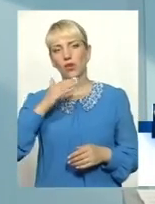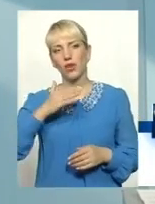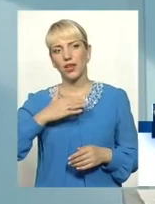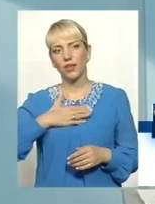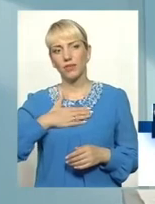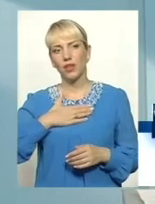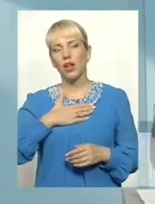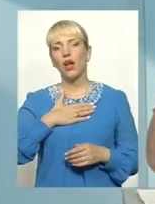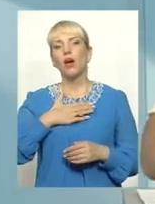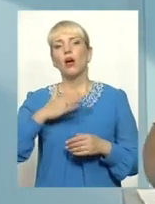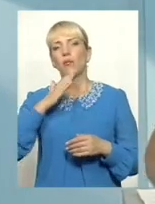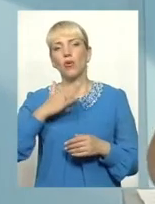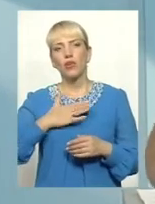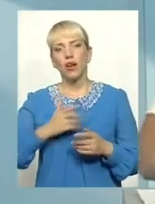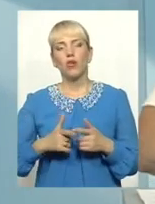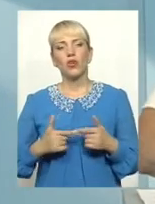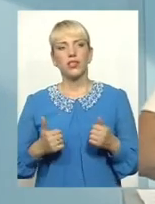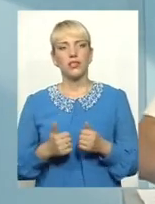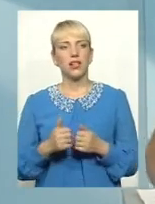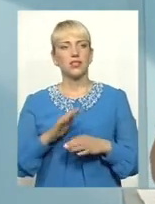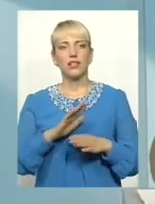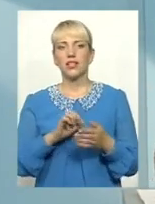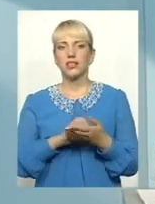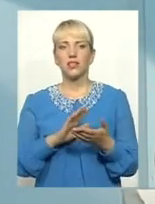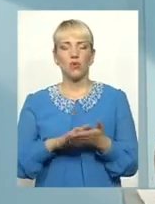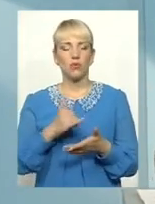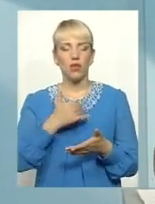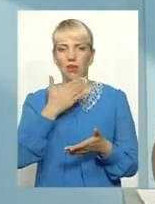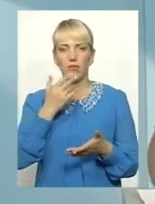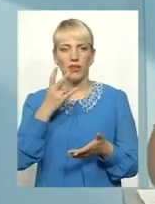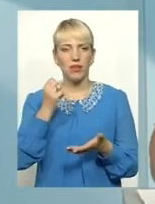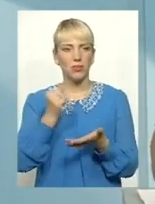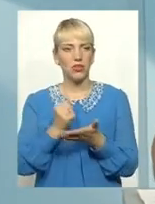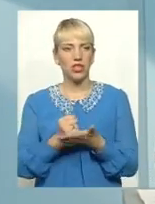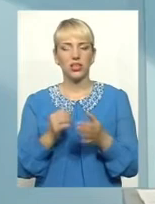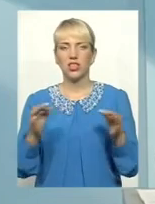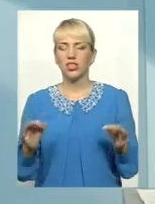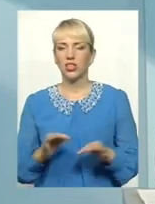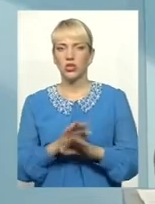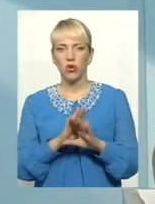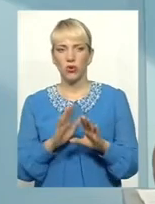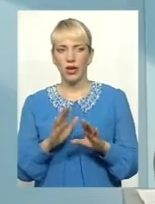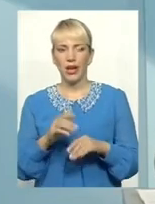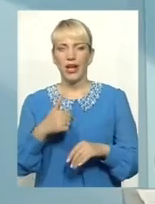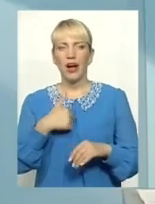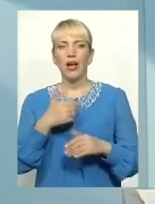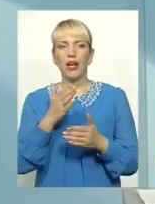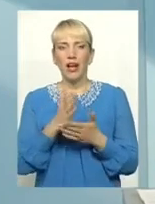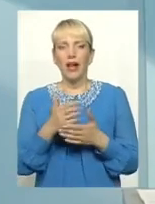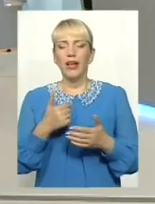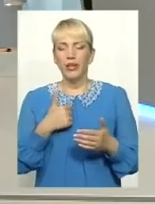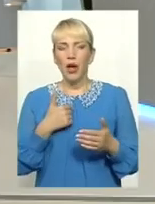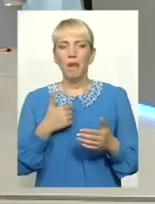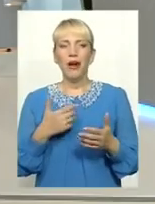кажуть, організація, вона ніде не зареєстрована, у мене немає ні печатки, нічого. От я є, і до мене тягнуться люди,